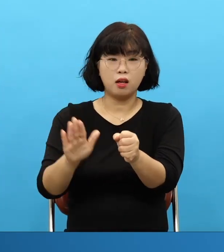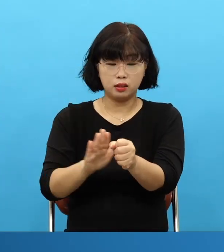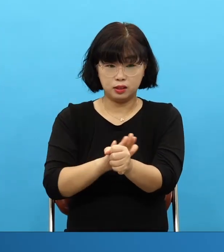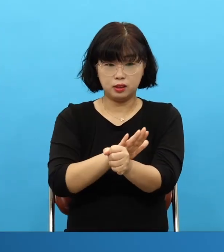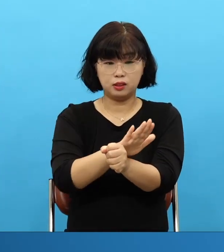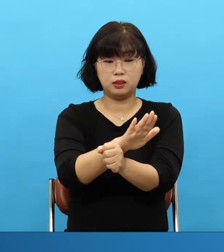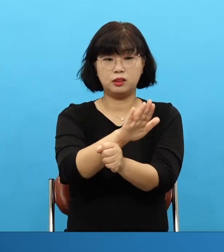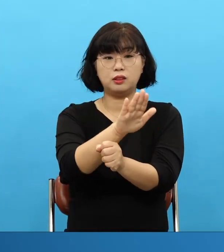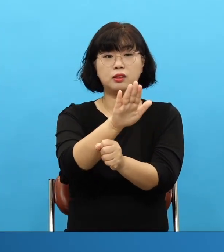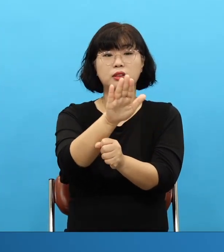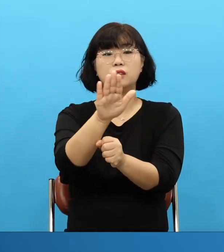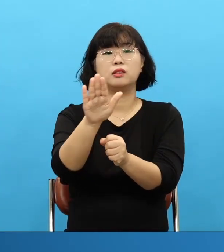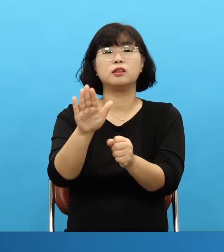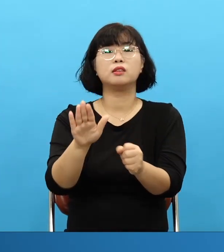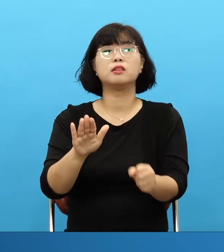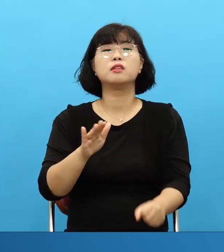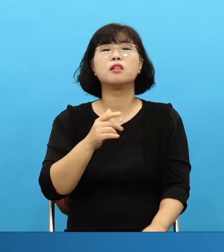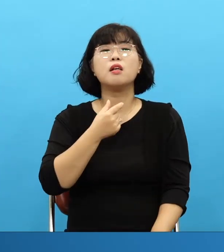살아가니